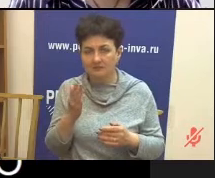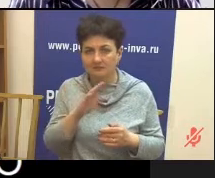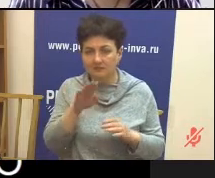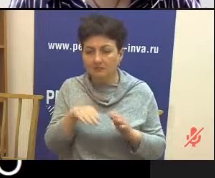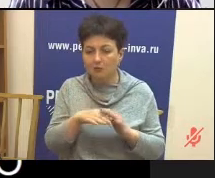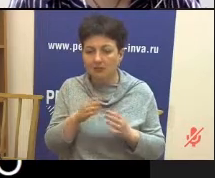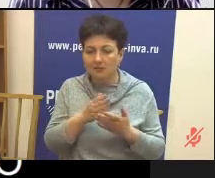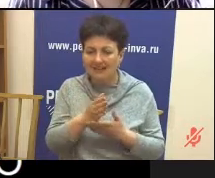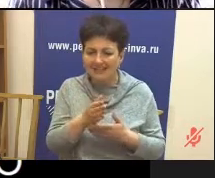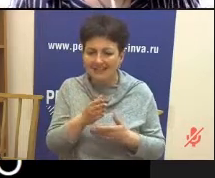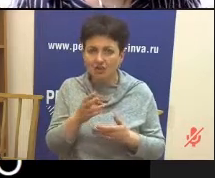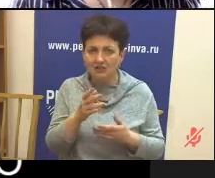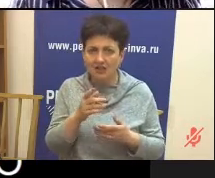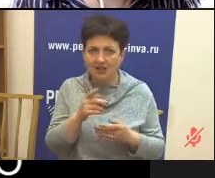попадают